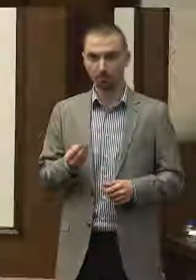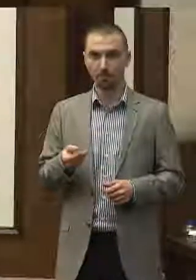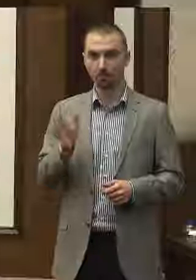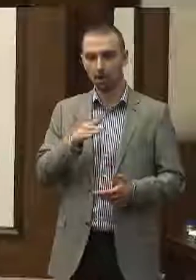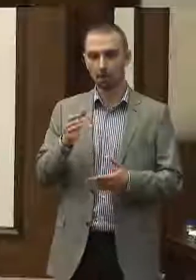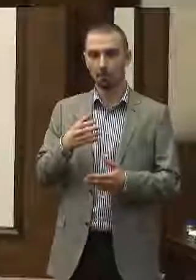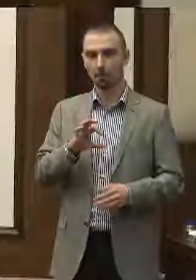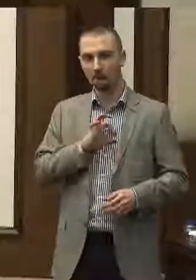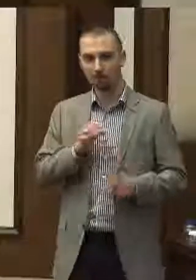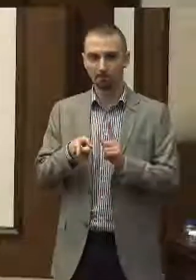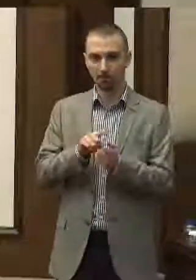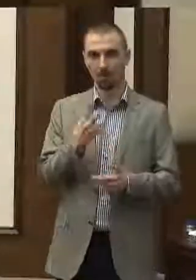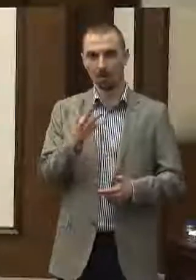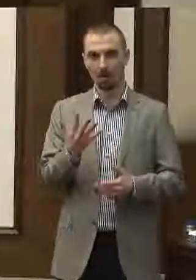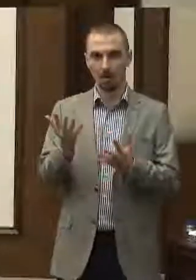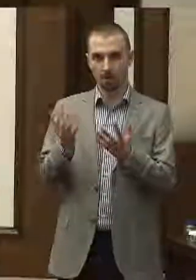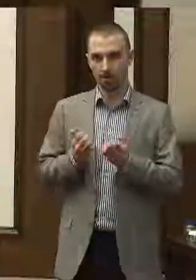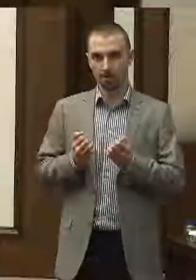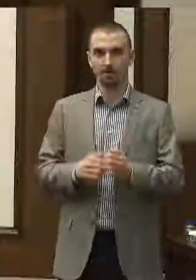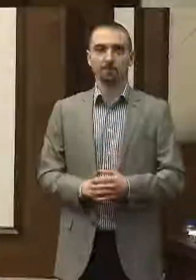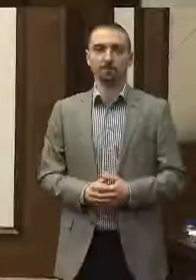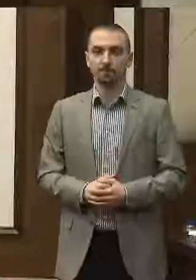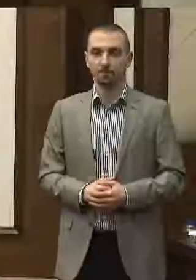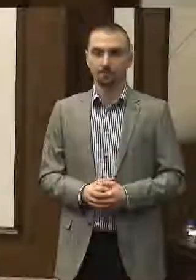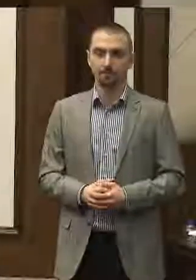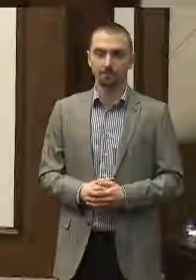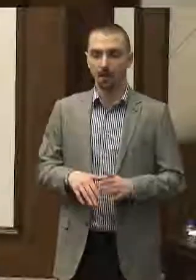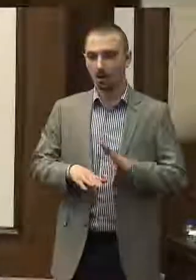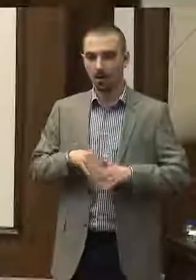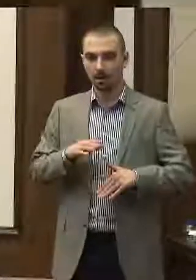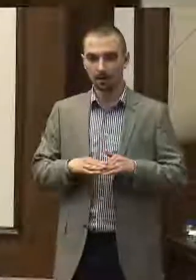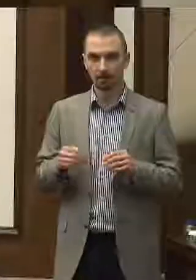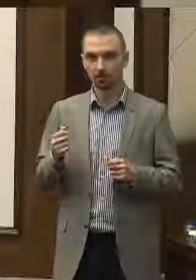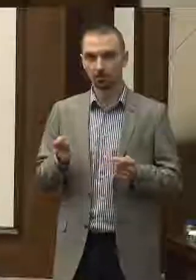ve kupamız var. İşte arkadaşlar, el sanatları,